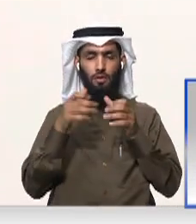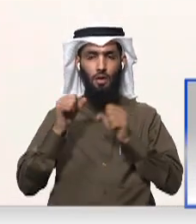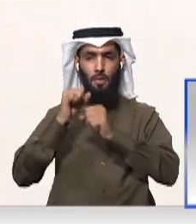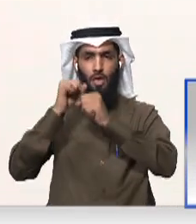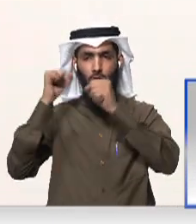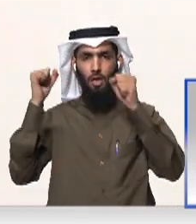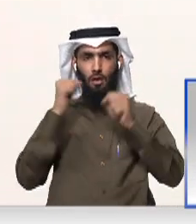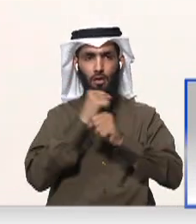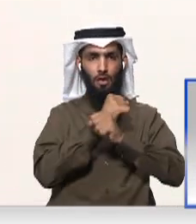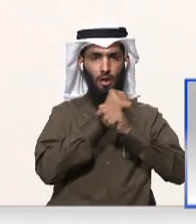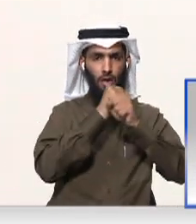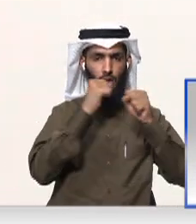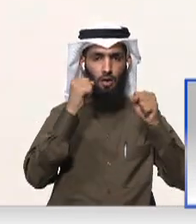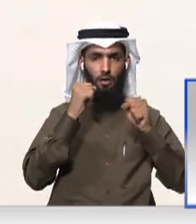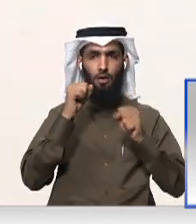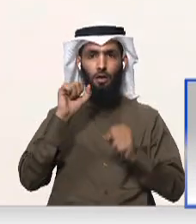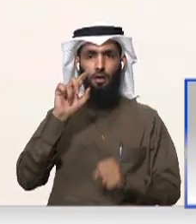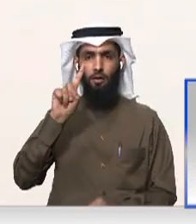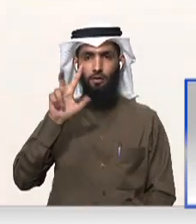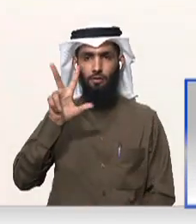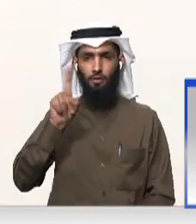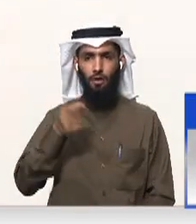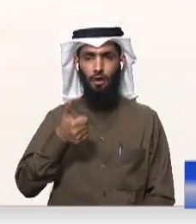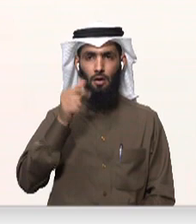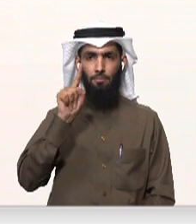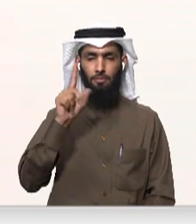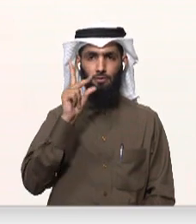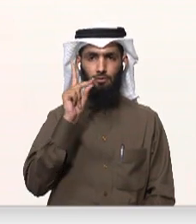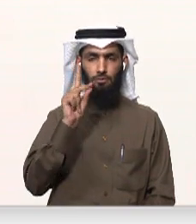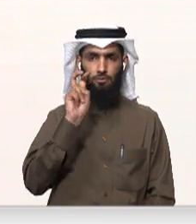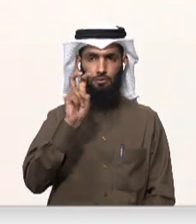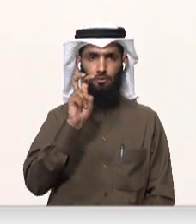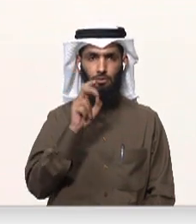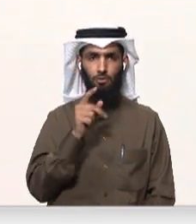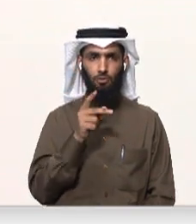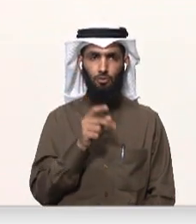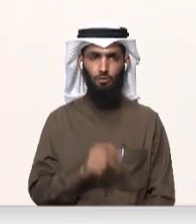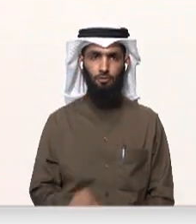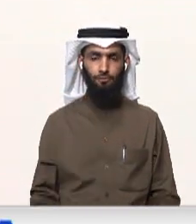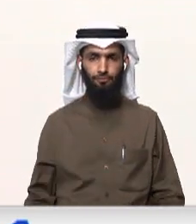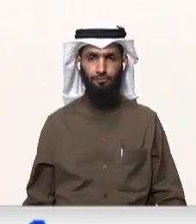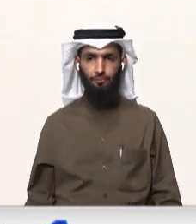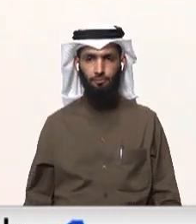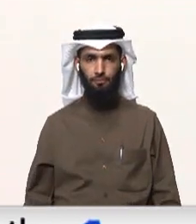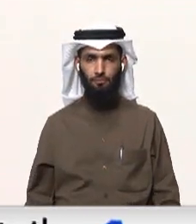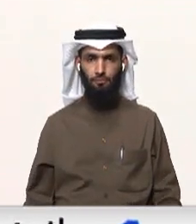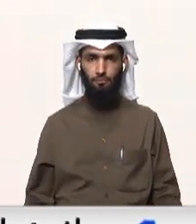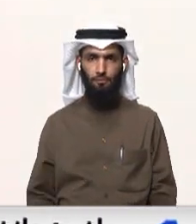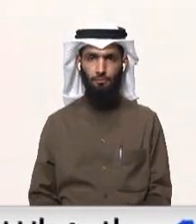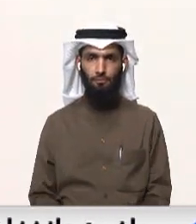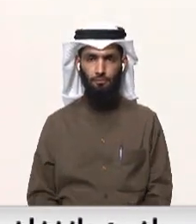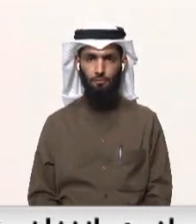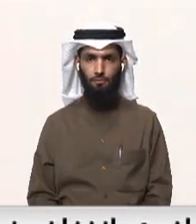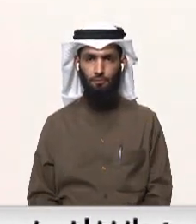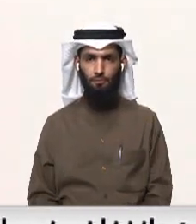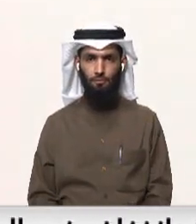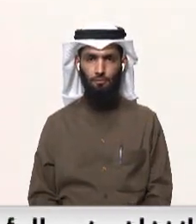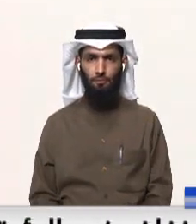الرابطه الاسلاميه وحزب الشعب على تشكيل الحكومه الجديده بدعم من احزاب سياسيه اخرى وترشيح